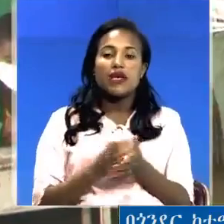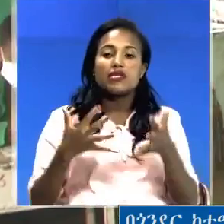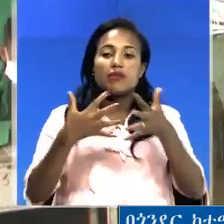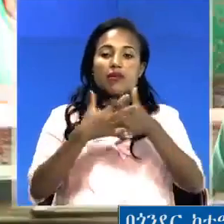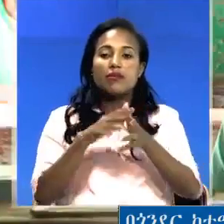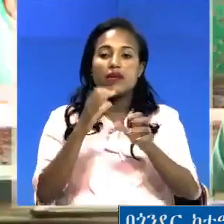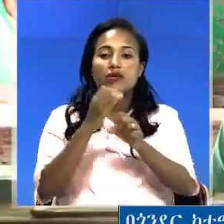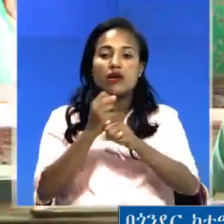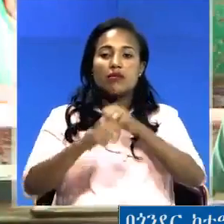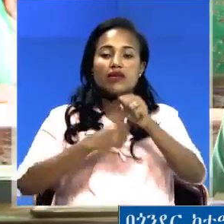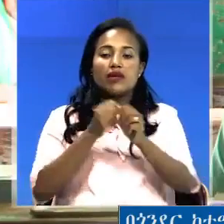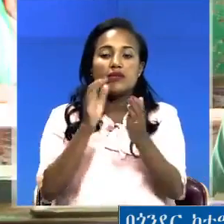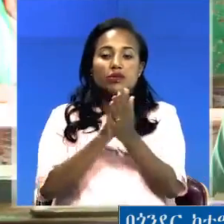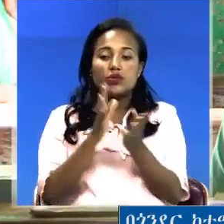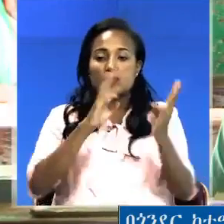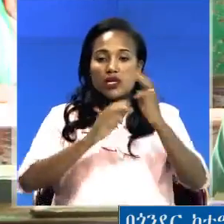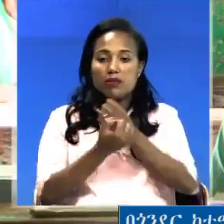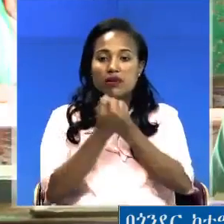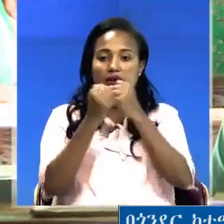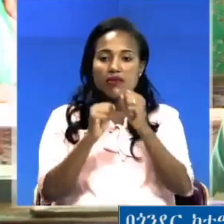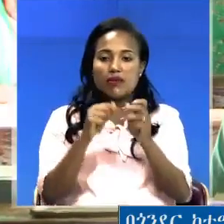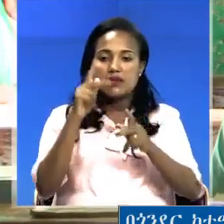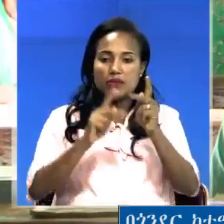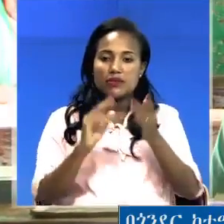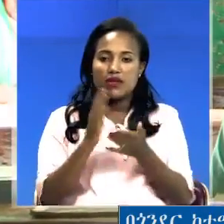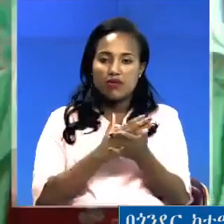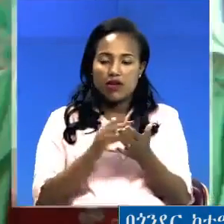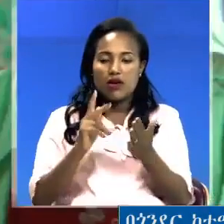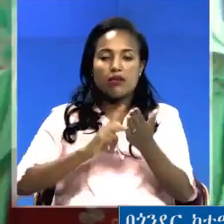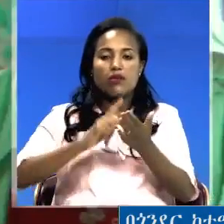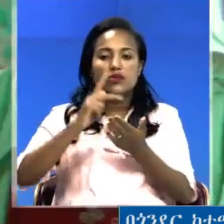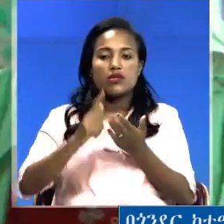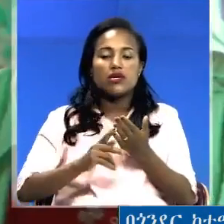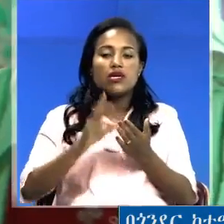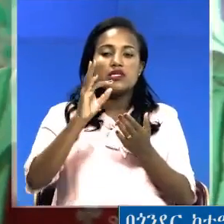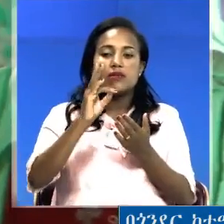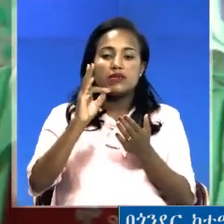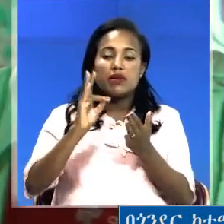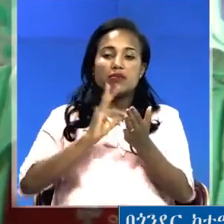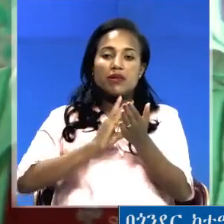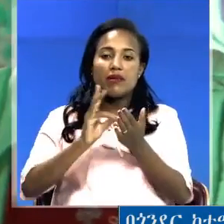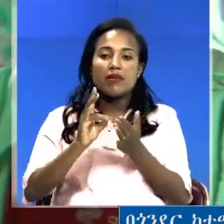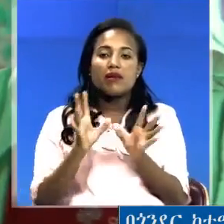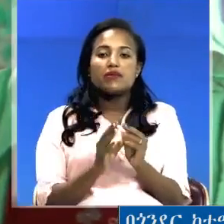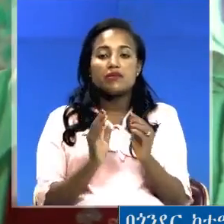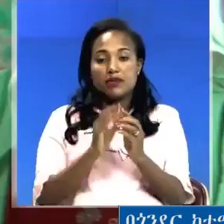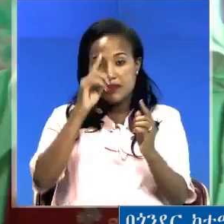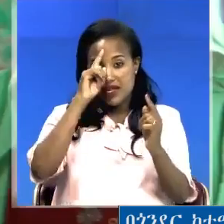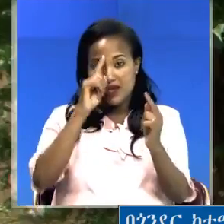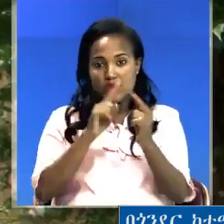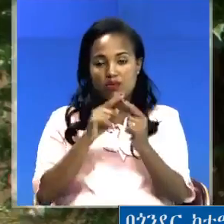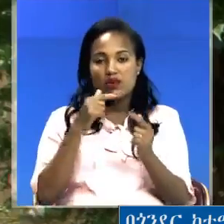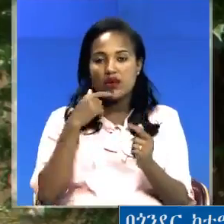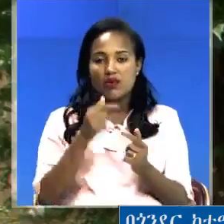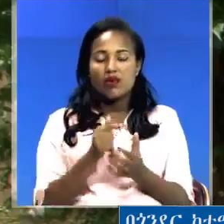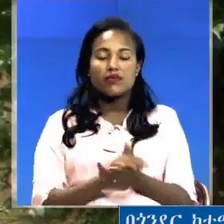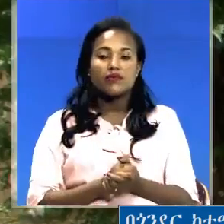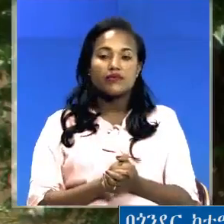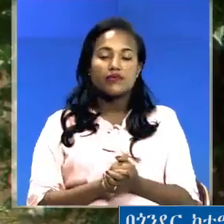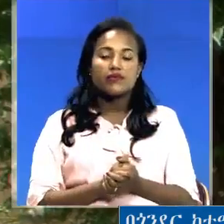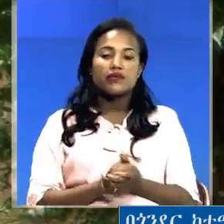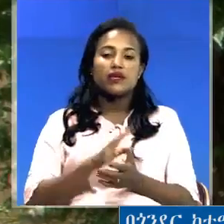የትምህርት ቤቶችን ችግር ለመቅረፍ ከህብረተሰብ ተሳትፎና ከፕሮጀክቶች 77 ሚሊዮን ብር ለመሰብሰብ መታቀዱን አሳውቀዋል። አራት